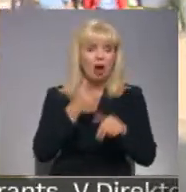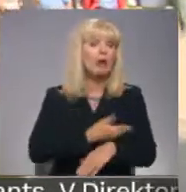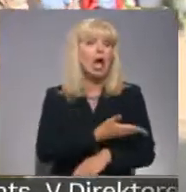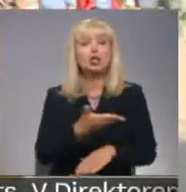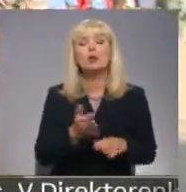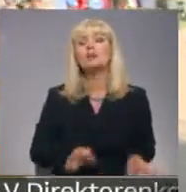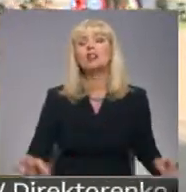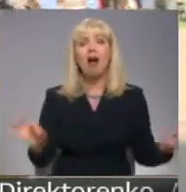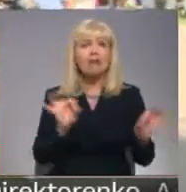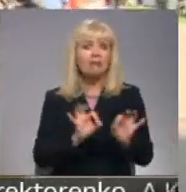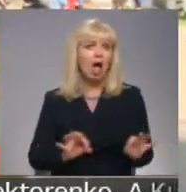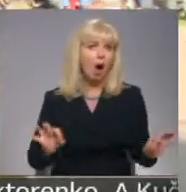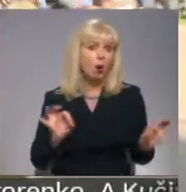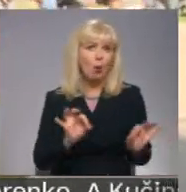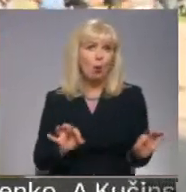neko